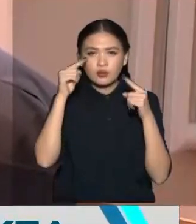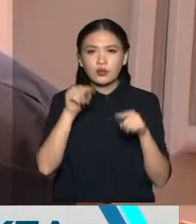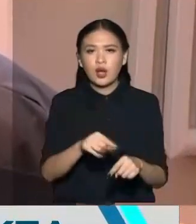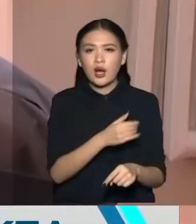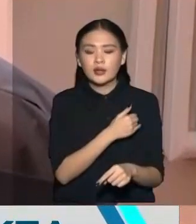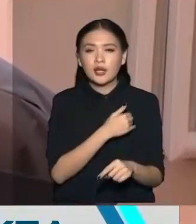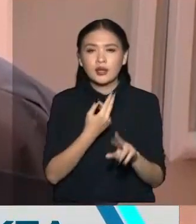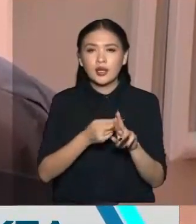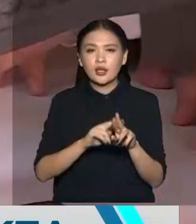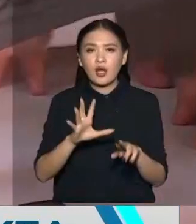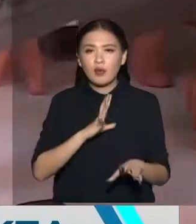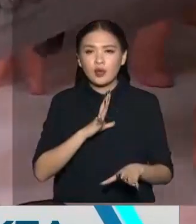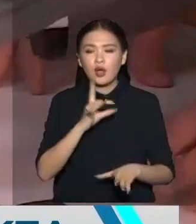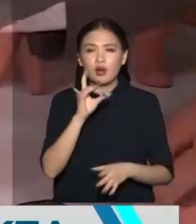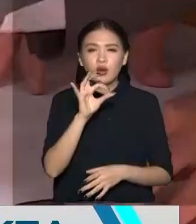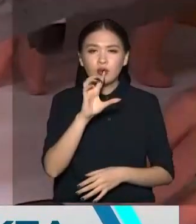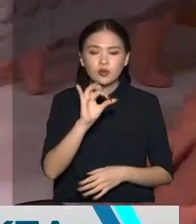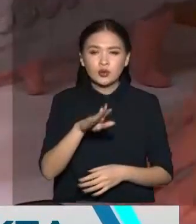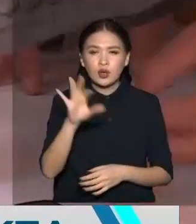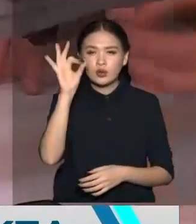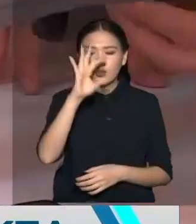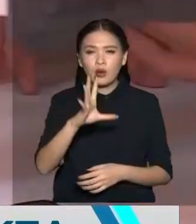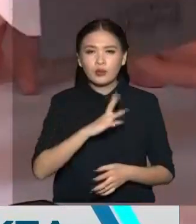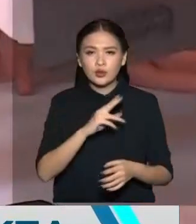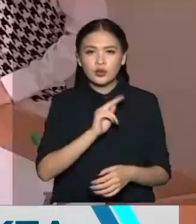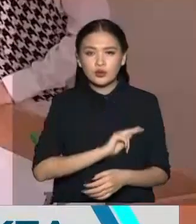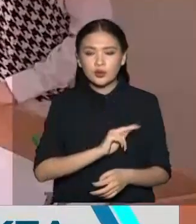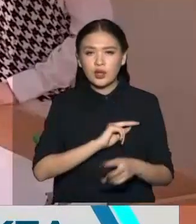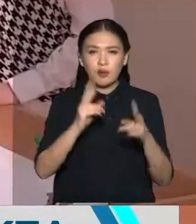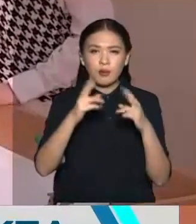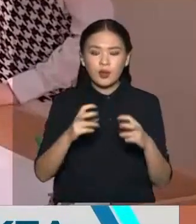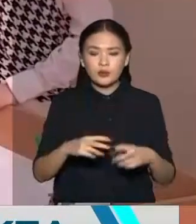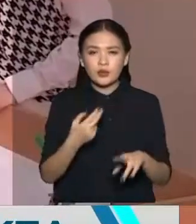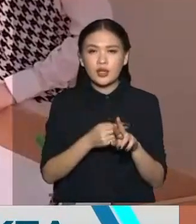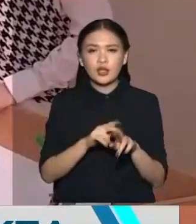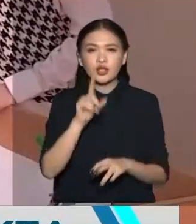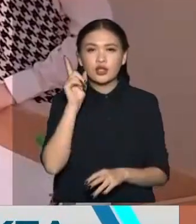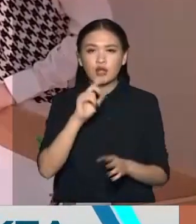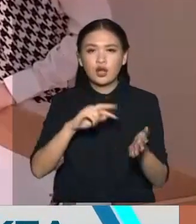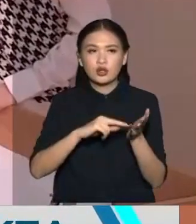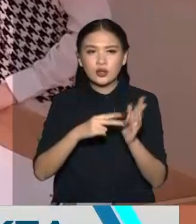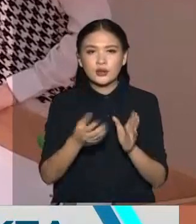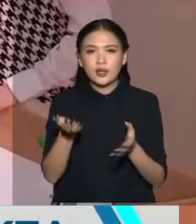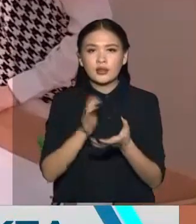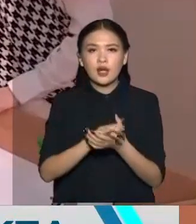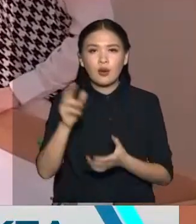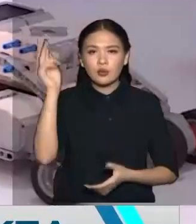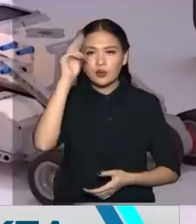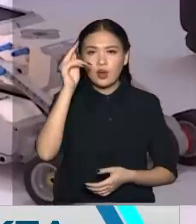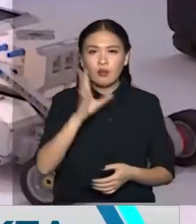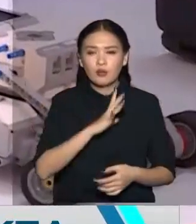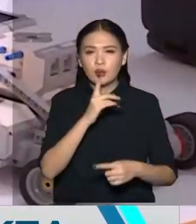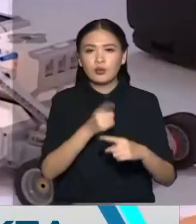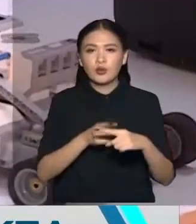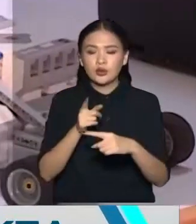Қазір мұнда бірнеше робототехника үйірмелері жұмыс істеп тұр. Слет делегаттары зияткер жастардың жобаларымен танысып, білімдерімен бөлісті.